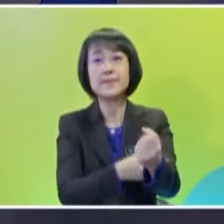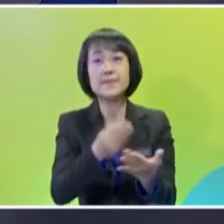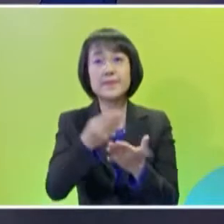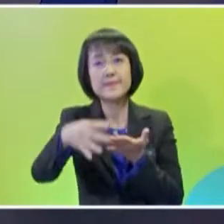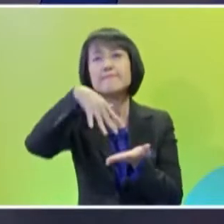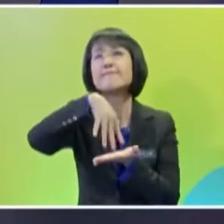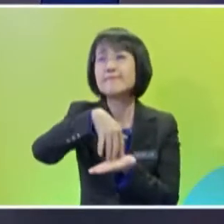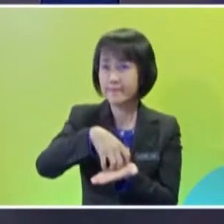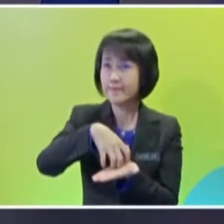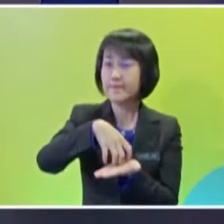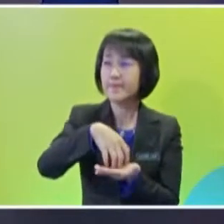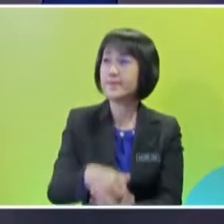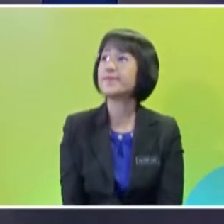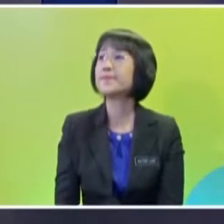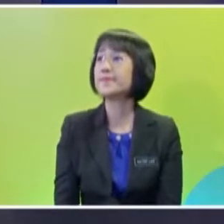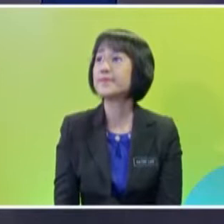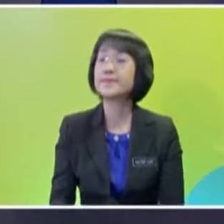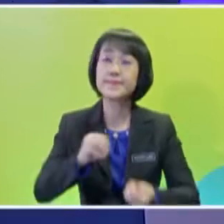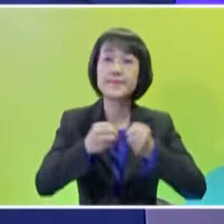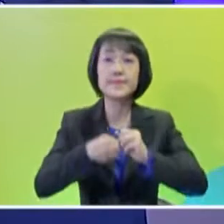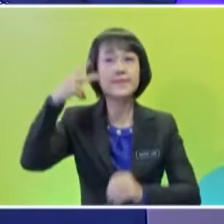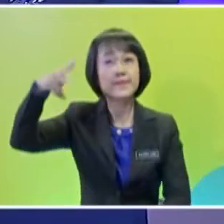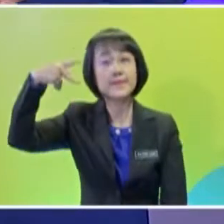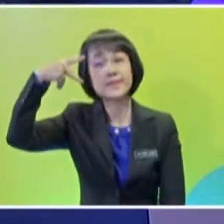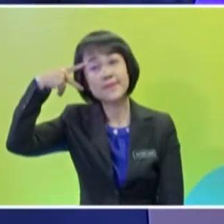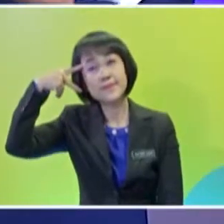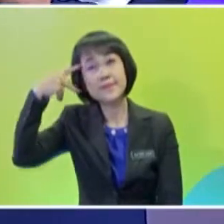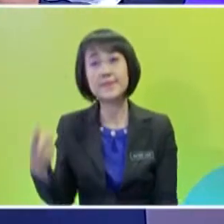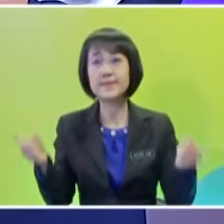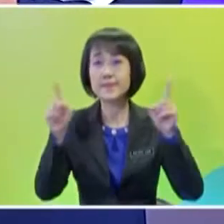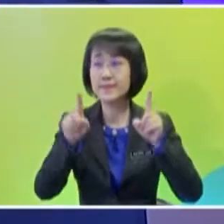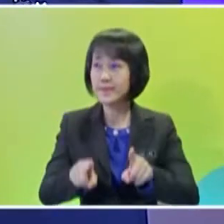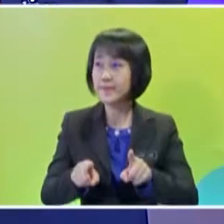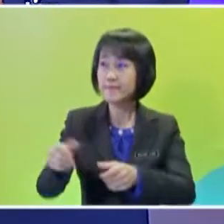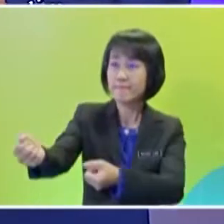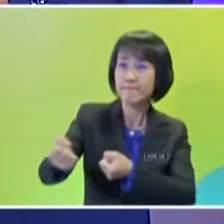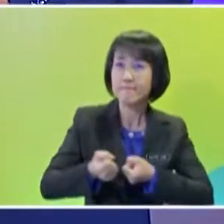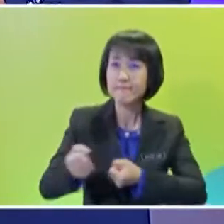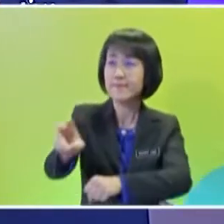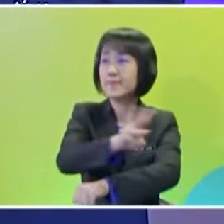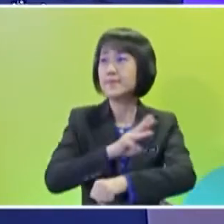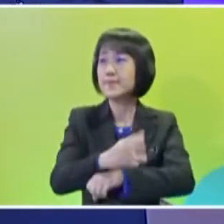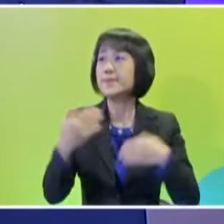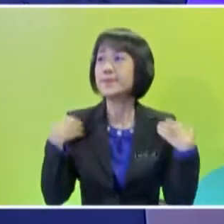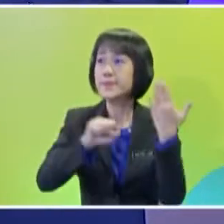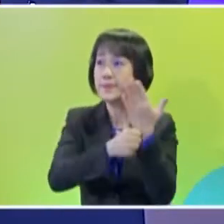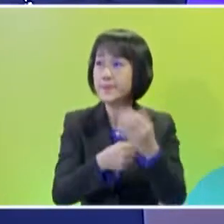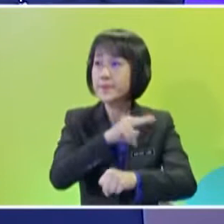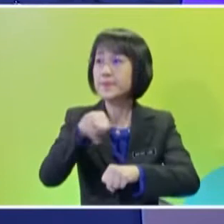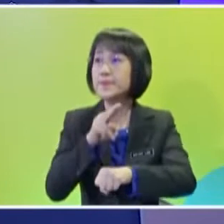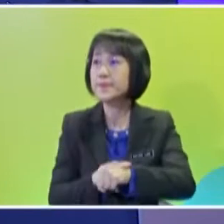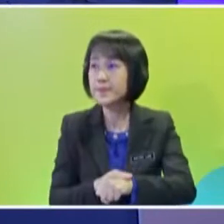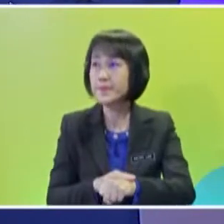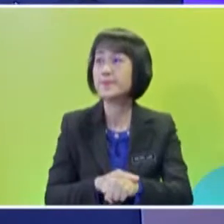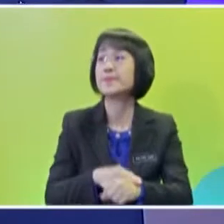Oke Sete merupakan krisis politik Oke berlaku perebutan kawasan yang punyaisumber menjadi antar beberapa